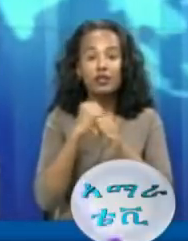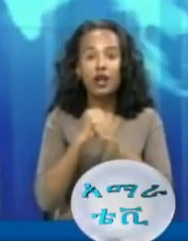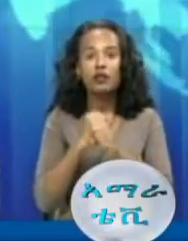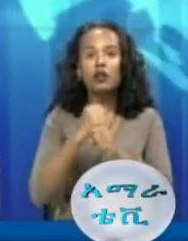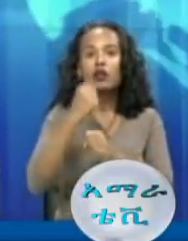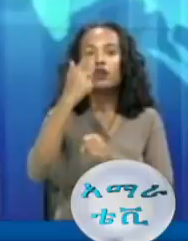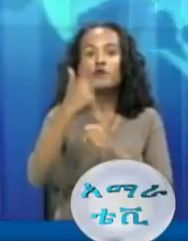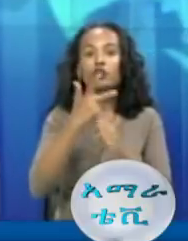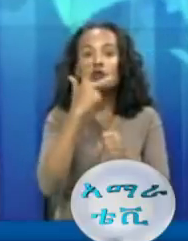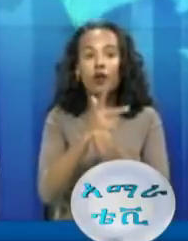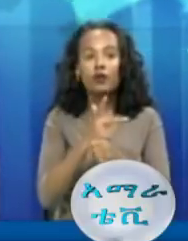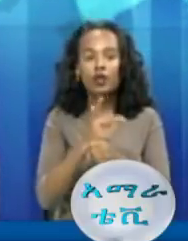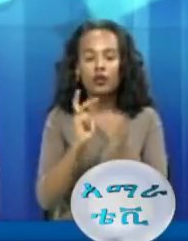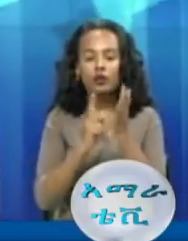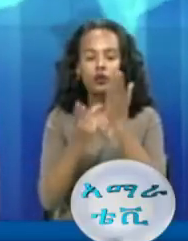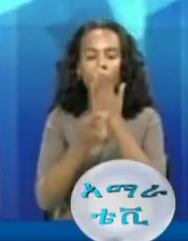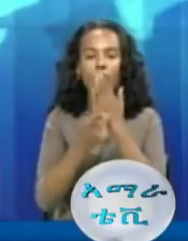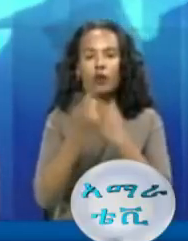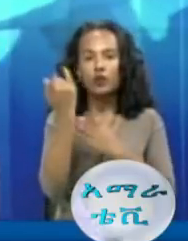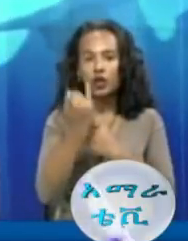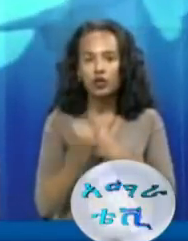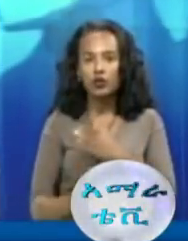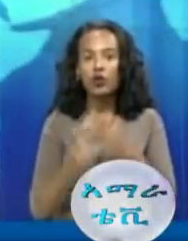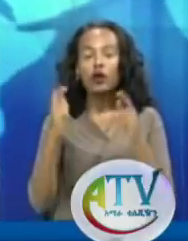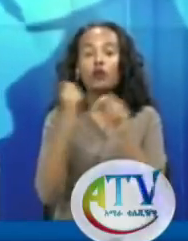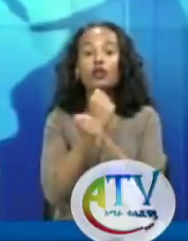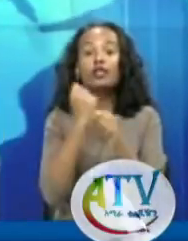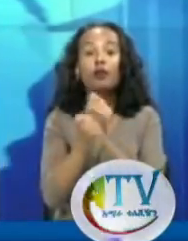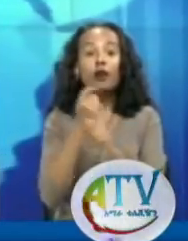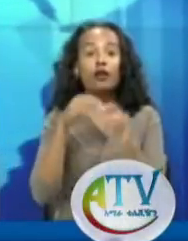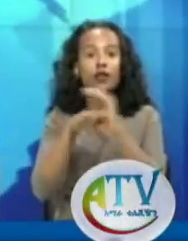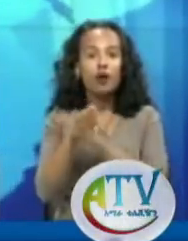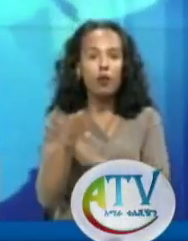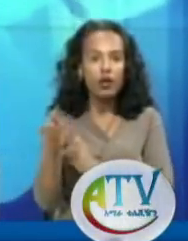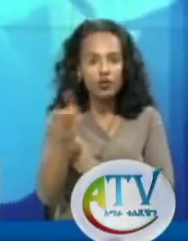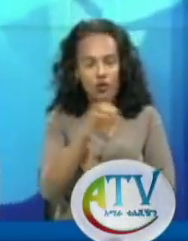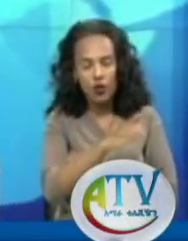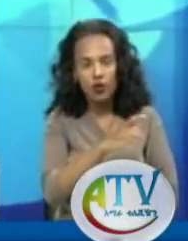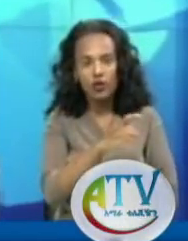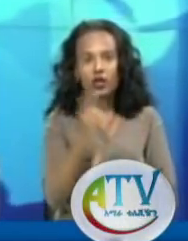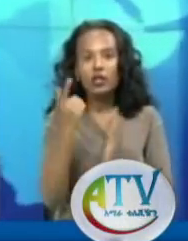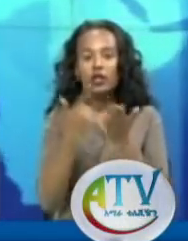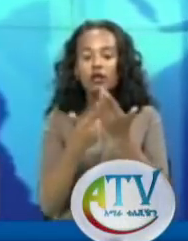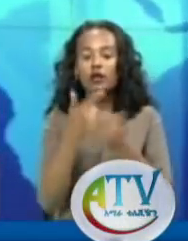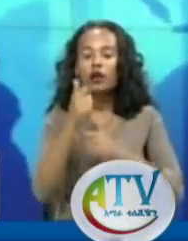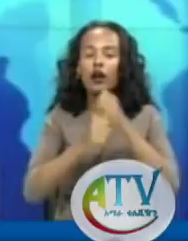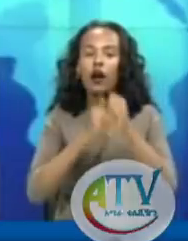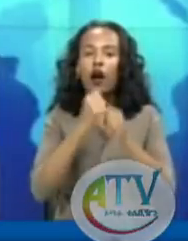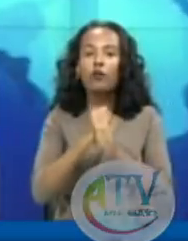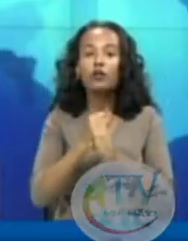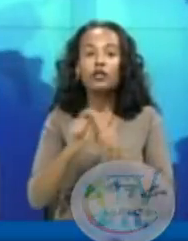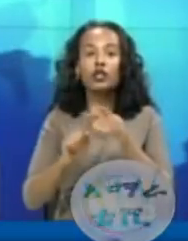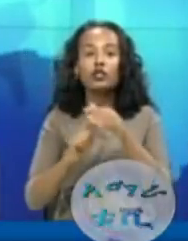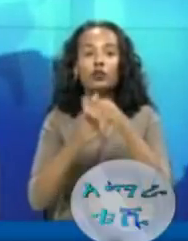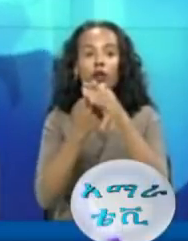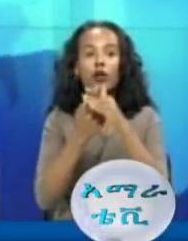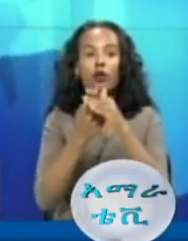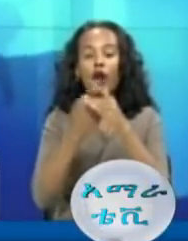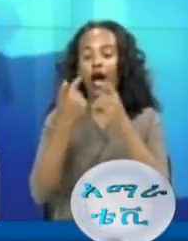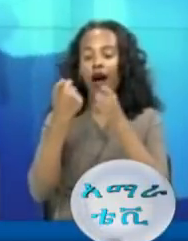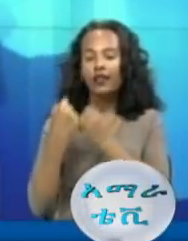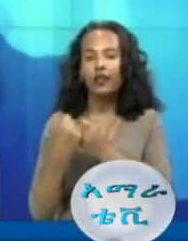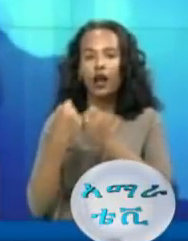የሶስት አመታት መርሃ ግብር ተቀርጾ ወደ ተግባር የተገባ ሲሆን ይህ አመት የጀመርነውን